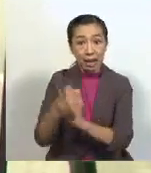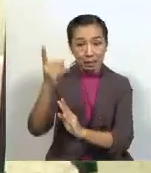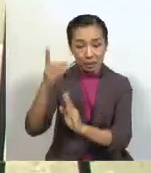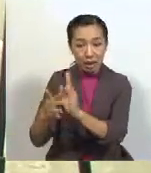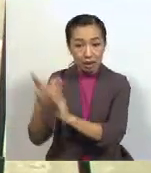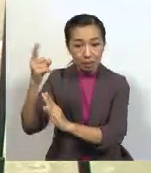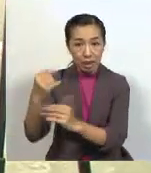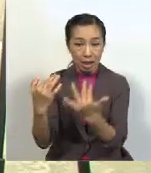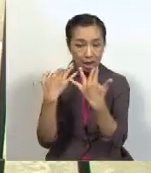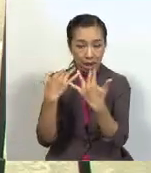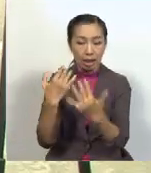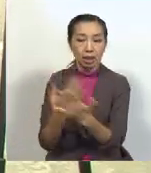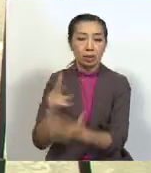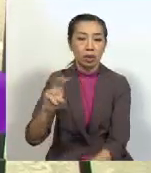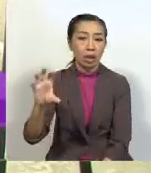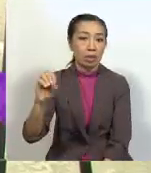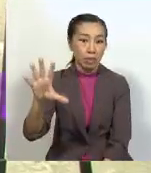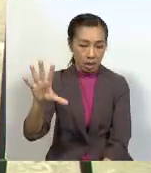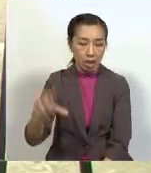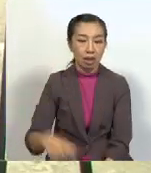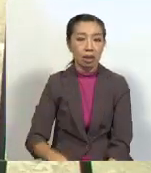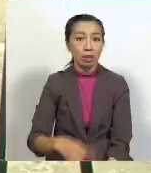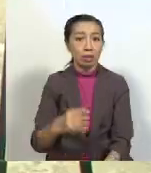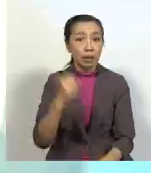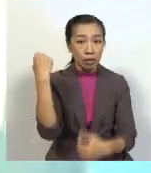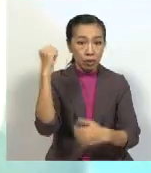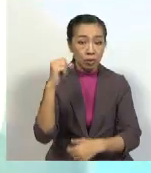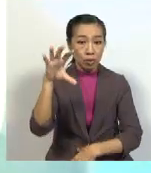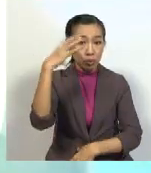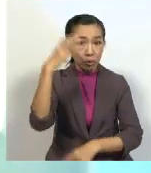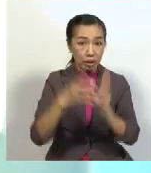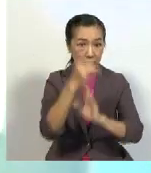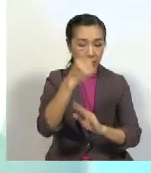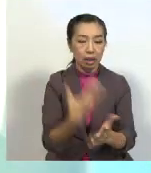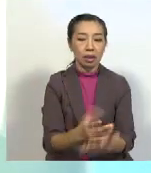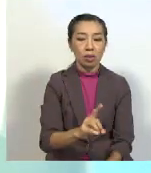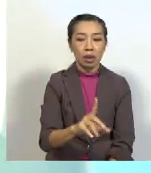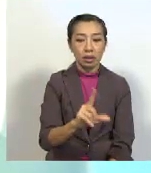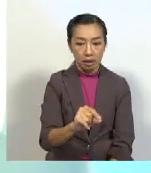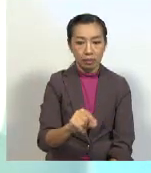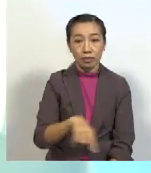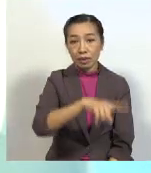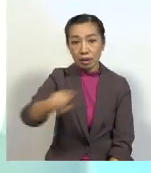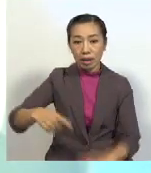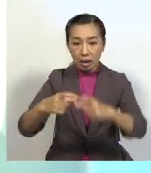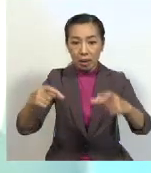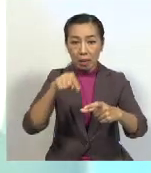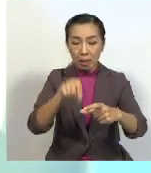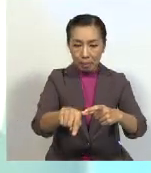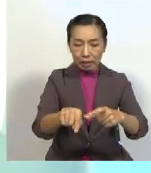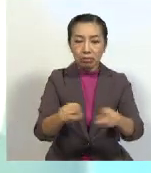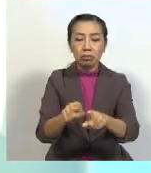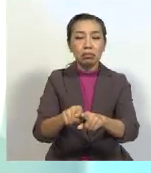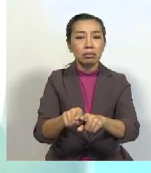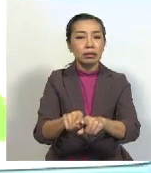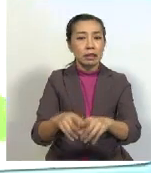ารปรับอากาศเติมเงิน255บาทรถโดยสารธรรมดาเติมเงิน120บาทซึ่งบัตรโดยสารล่วงหน้าอิเล็กทรอนิกส์จะมีร